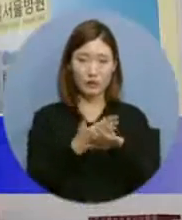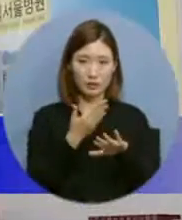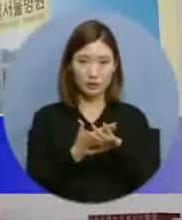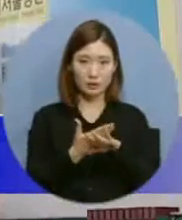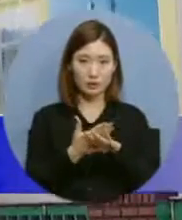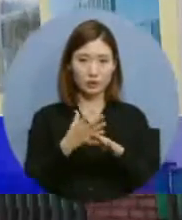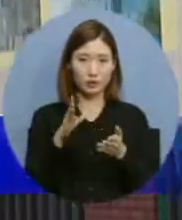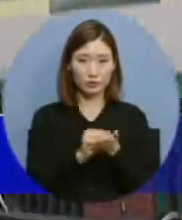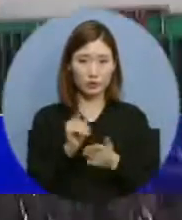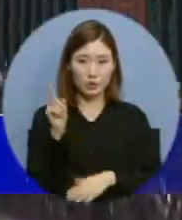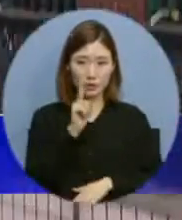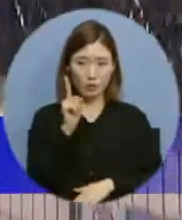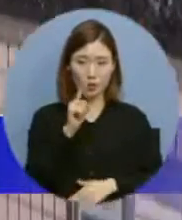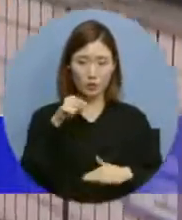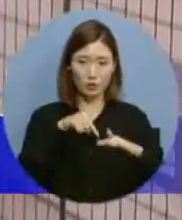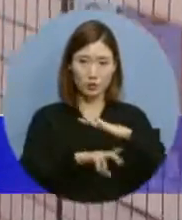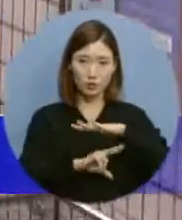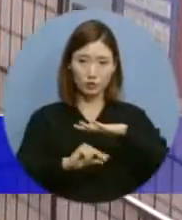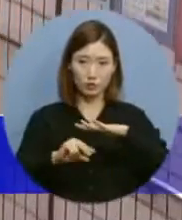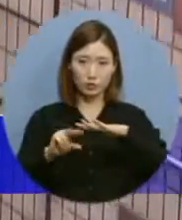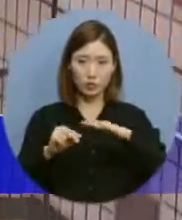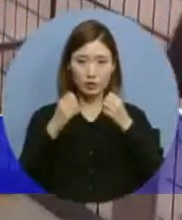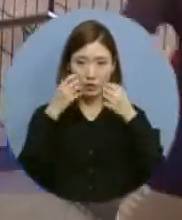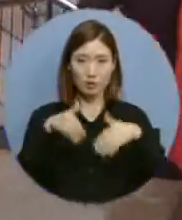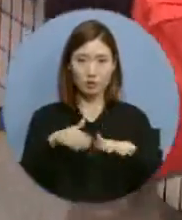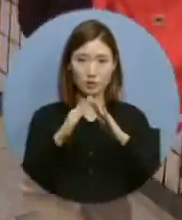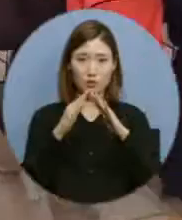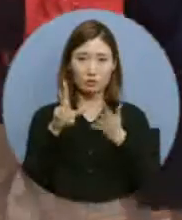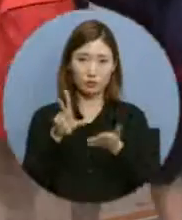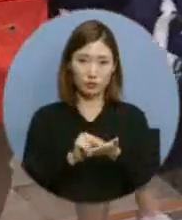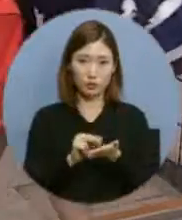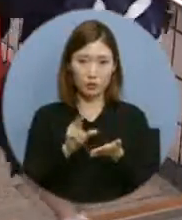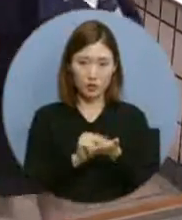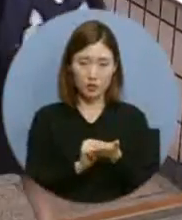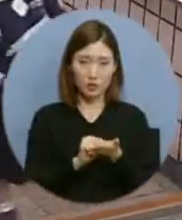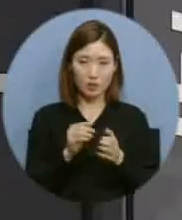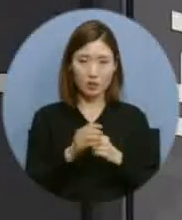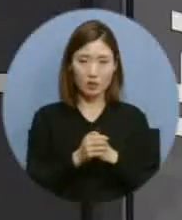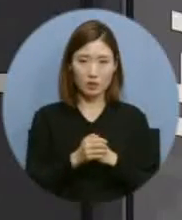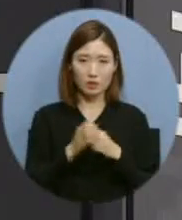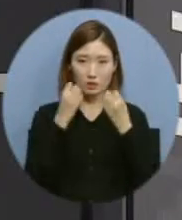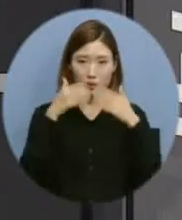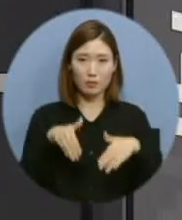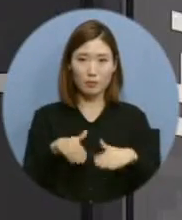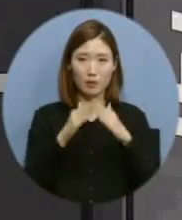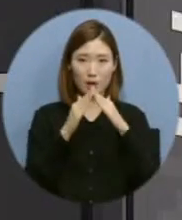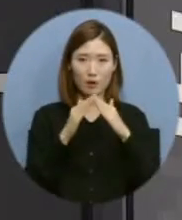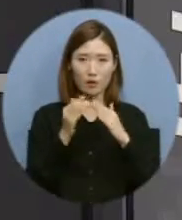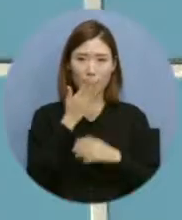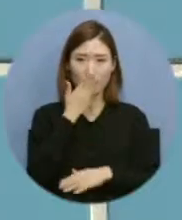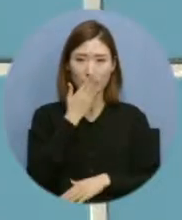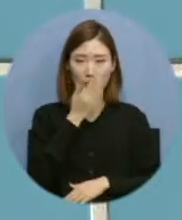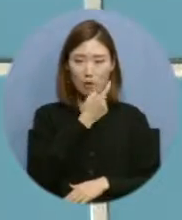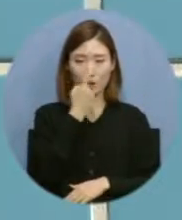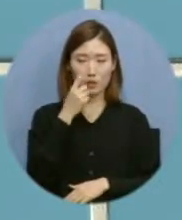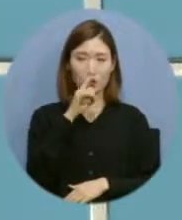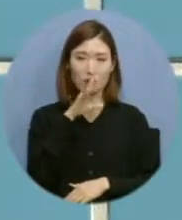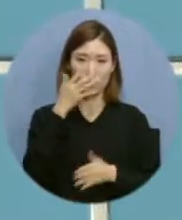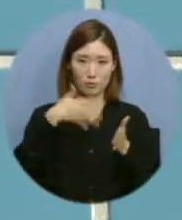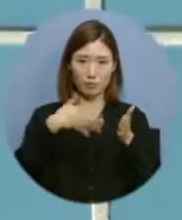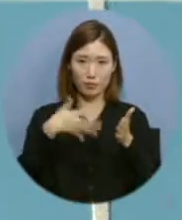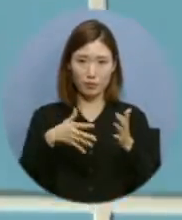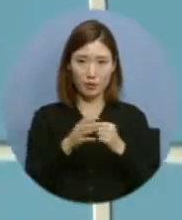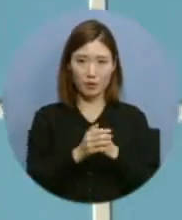숙원인 의료단지 지하철 출입구 신설 문제는 신설 가능성조차 확인되지 않은 상황.